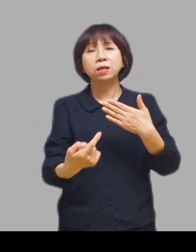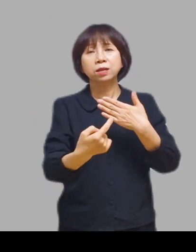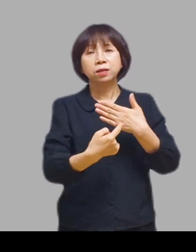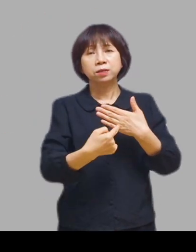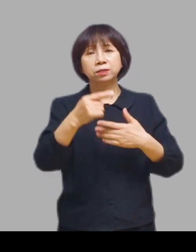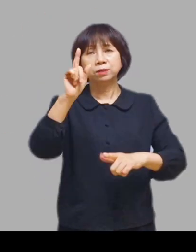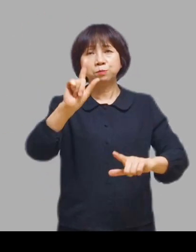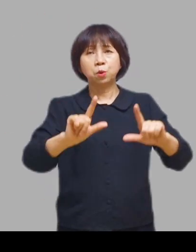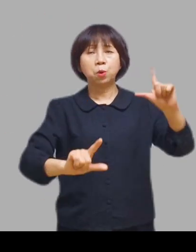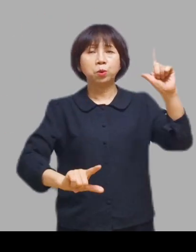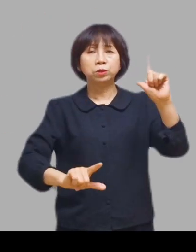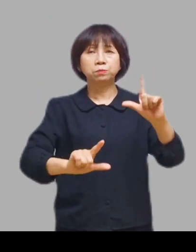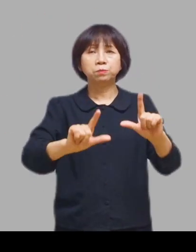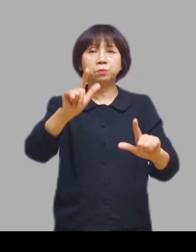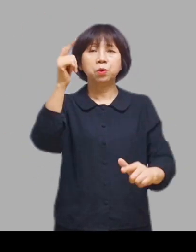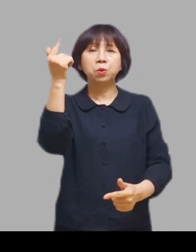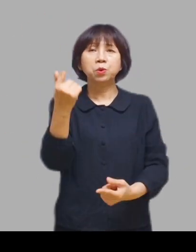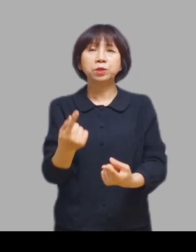화려한